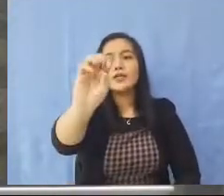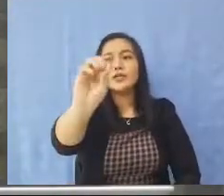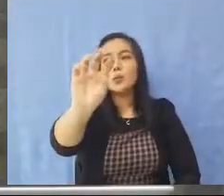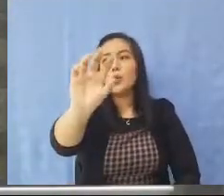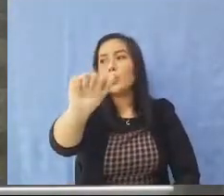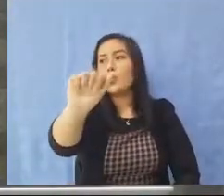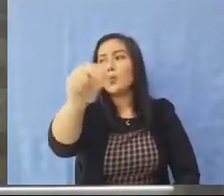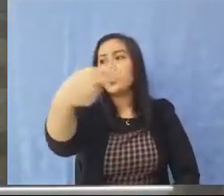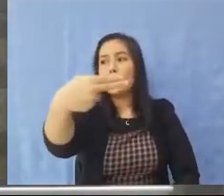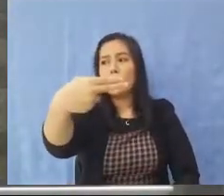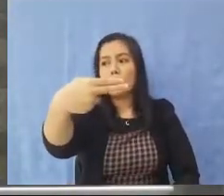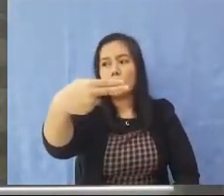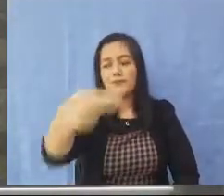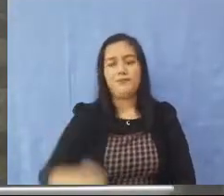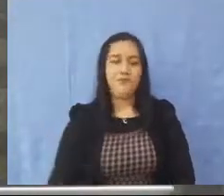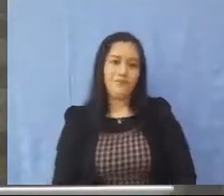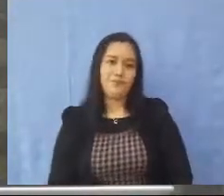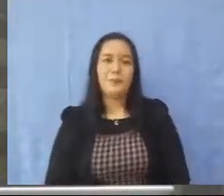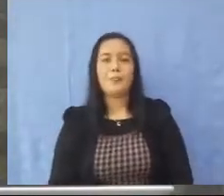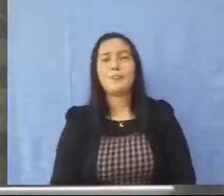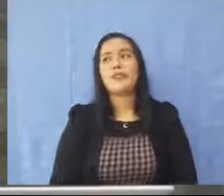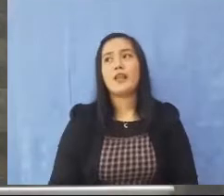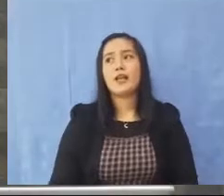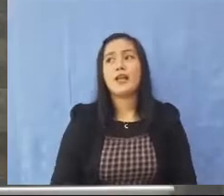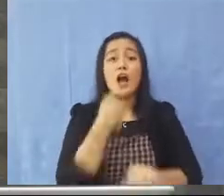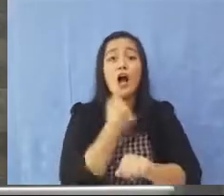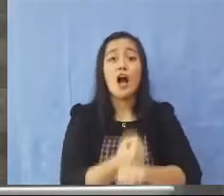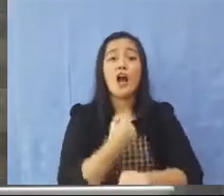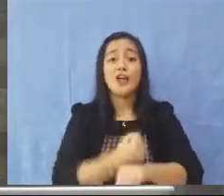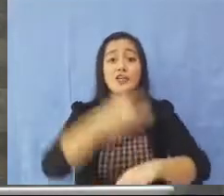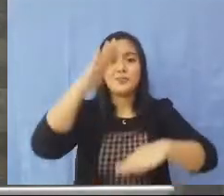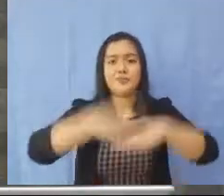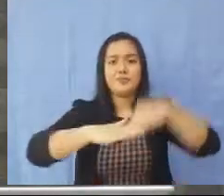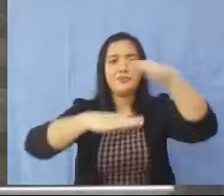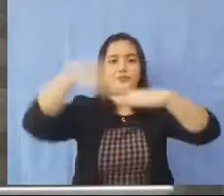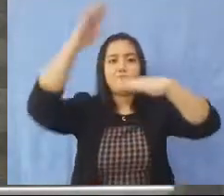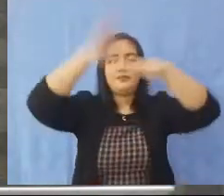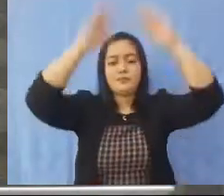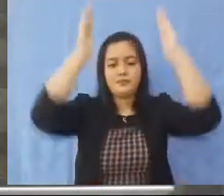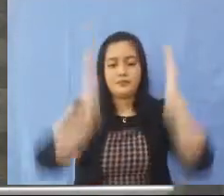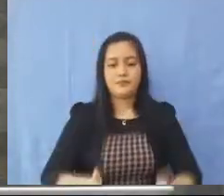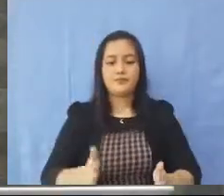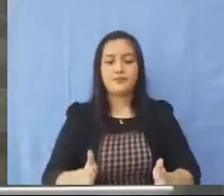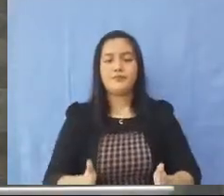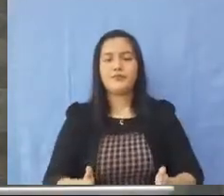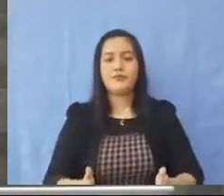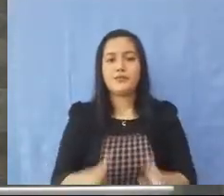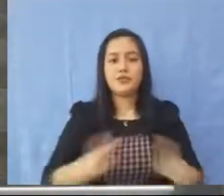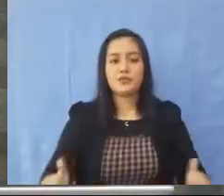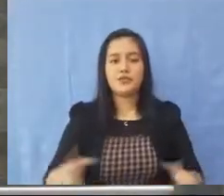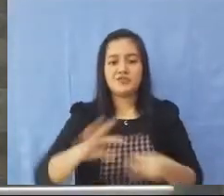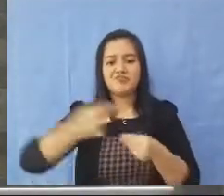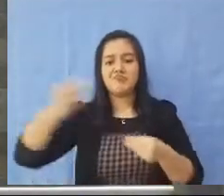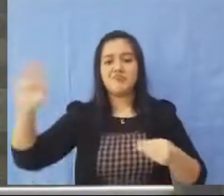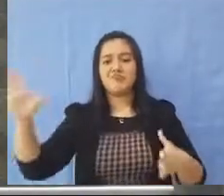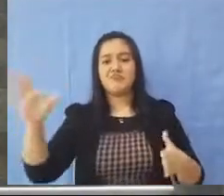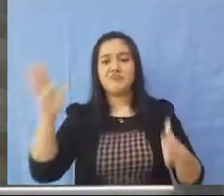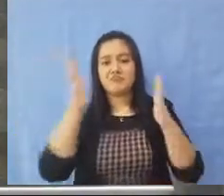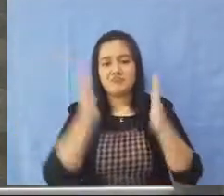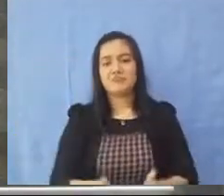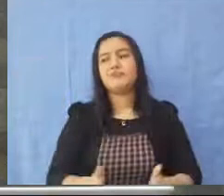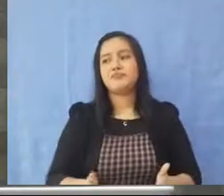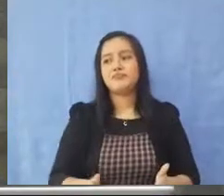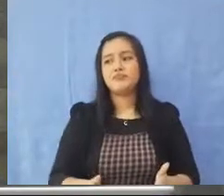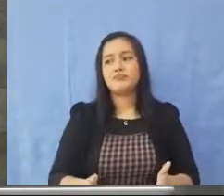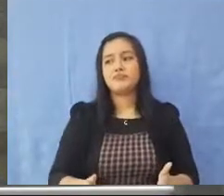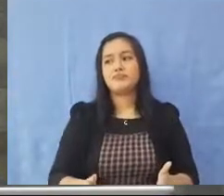is the ark builder. Kaya bakit siya magiging isa sa mga great spiritual characters sa Book of Genesis? It's because